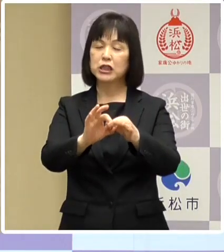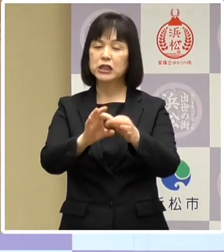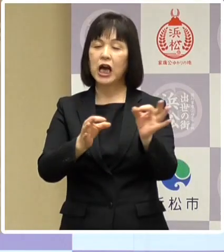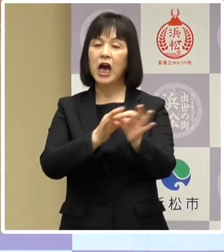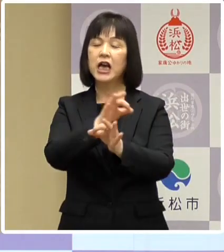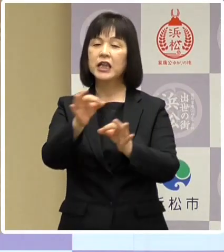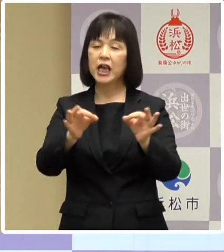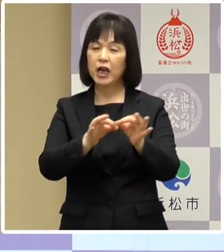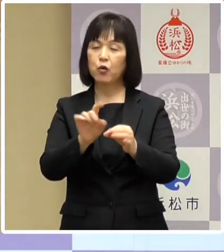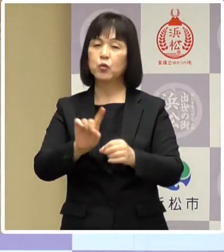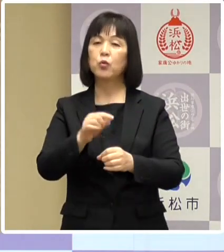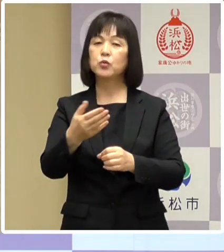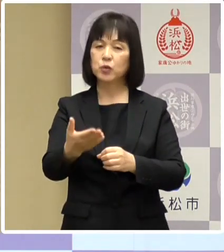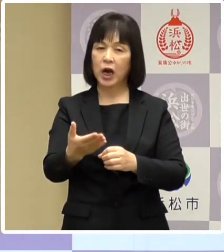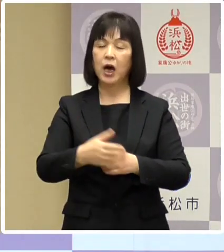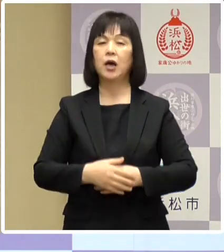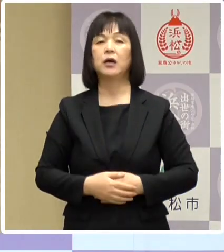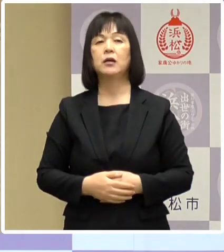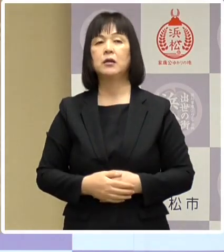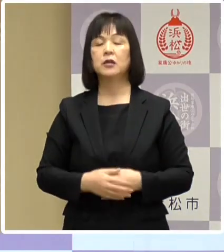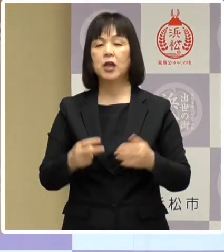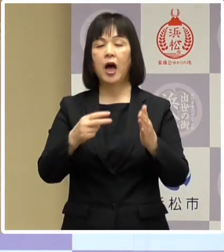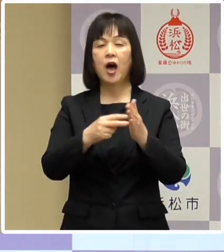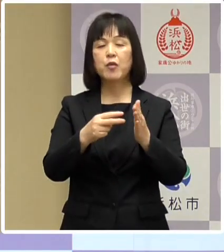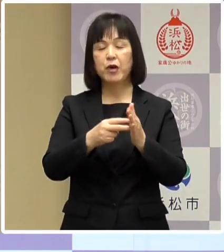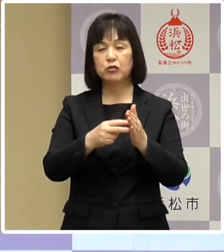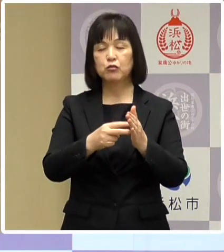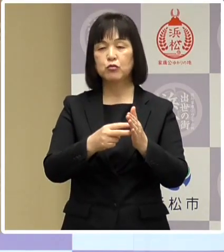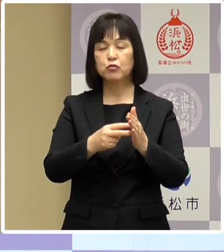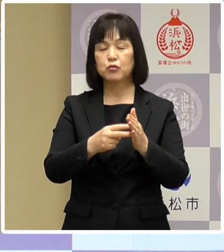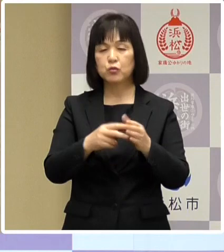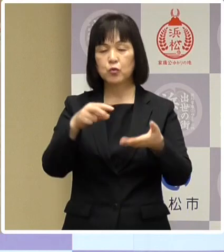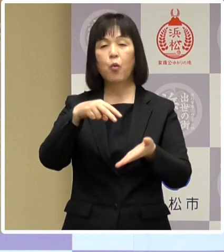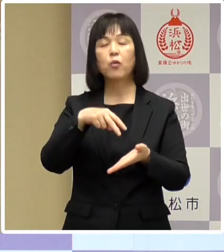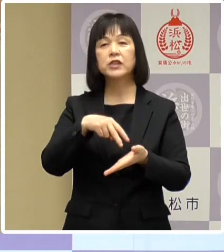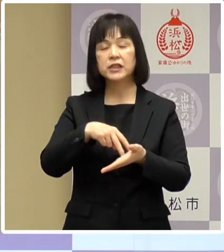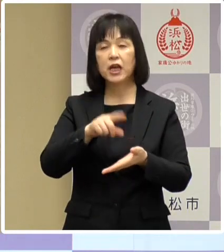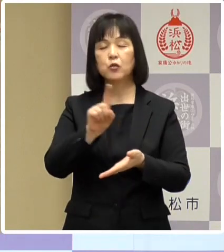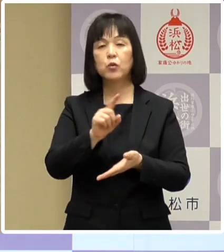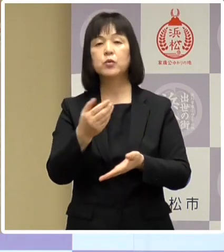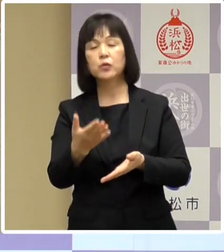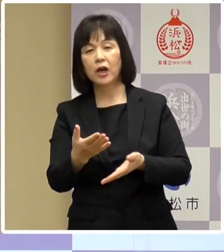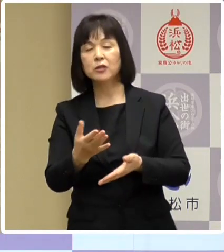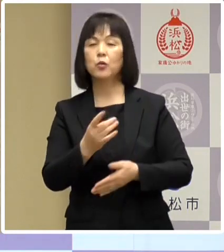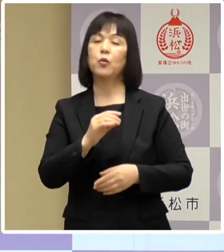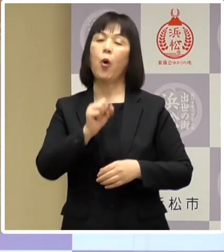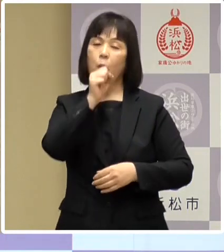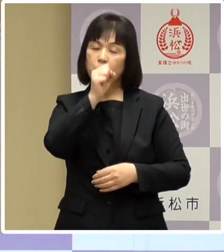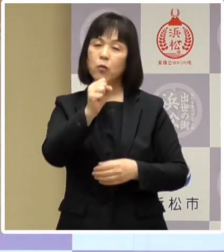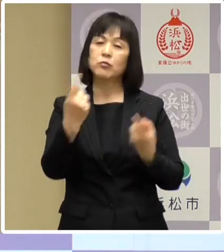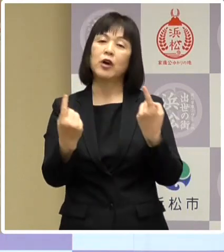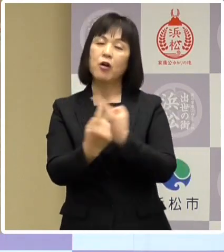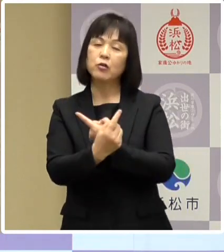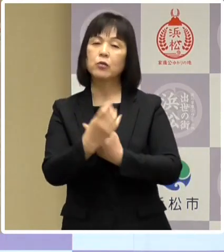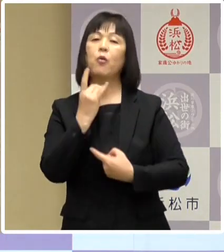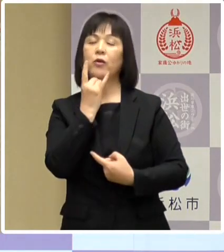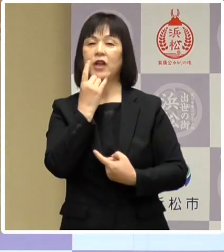系をどうしていくかとかですね、まあ、そうした骨太の議論がですね、行われることを期待をしております